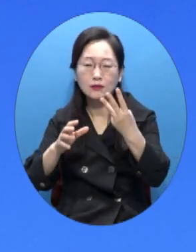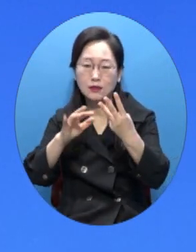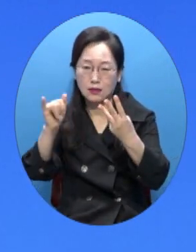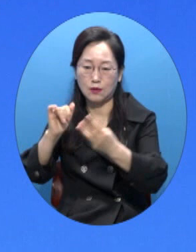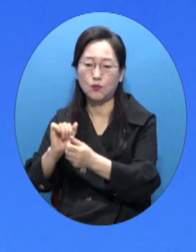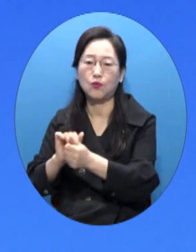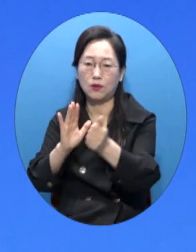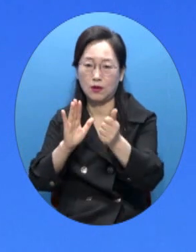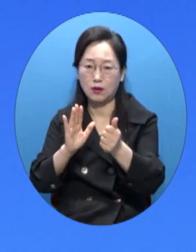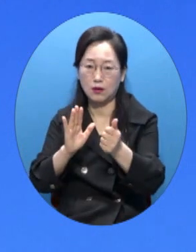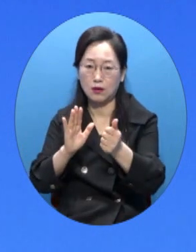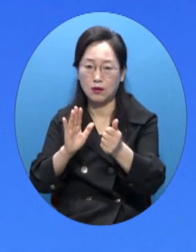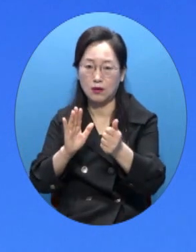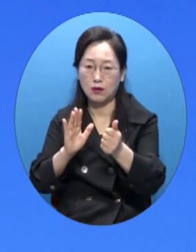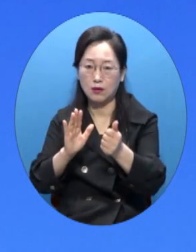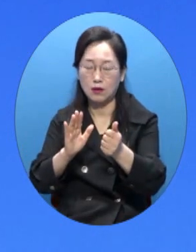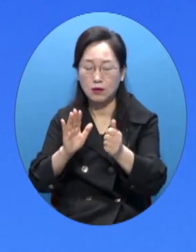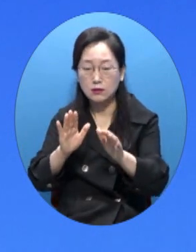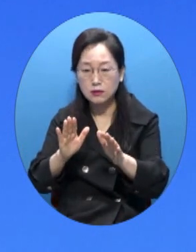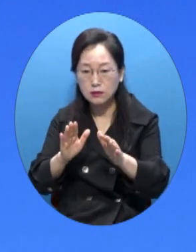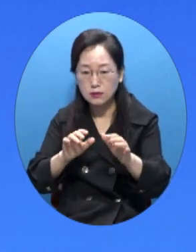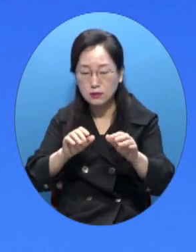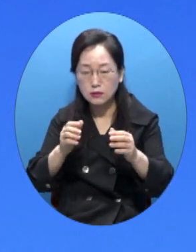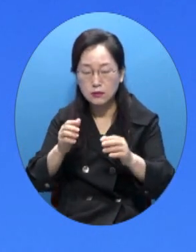생각하지 못하고 나와서 폴란드에서